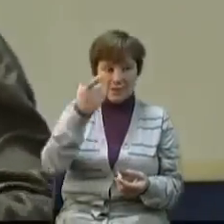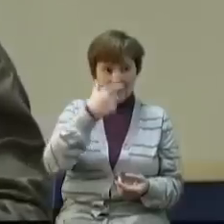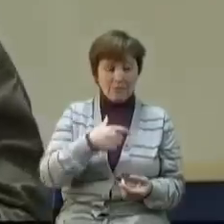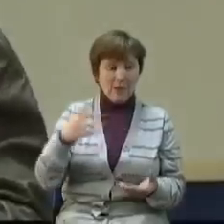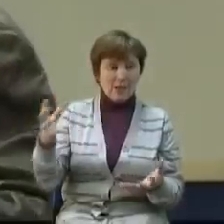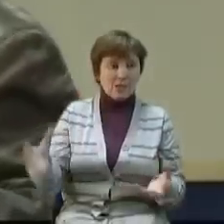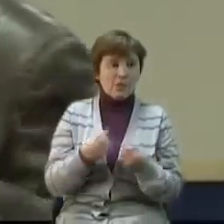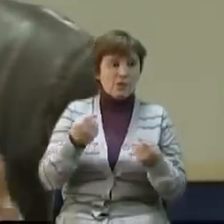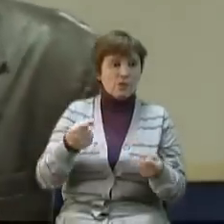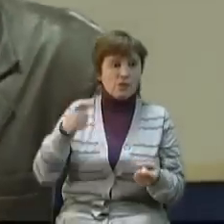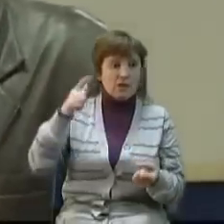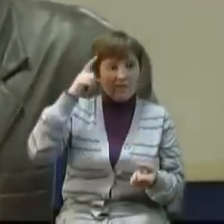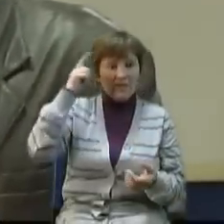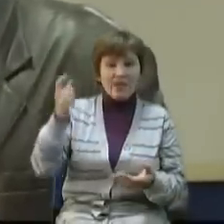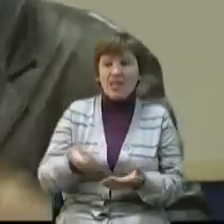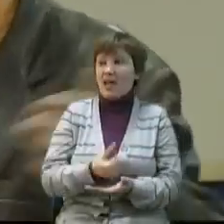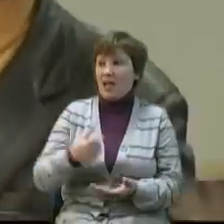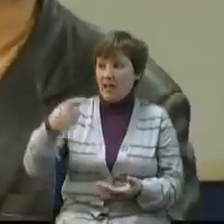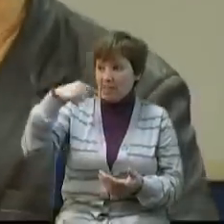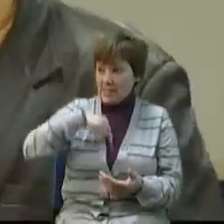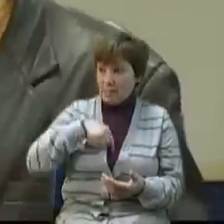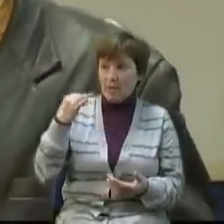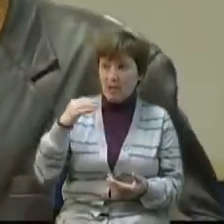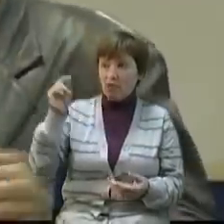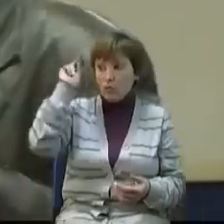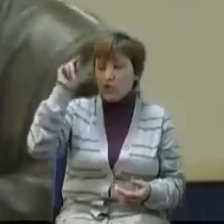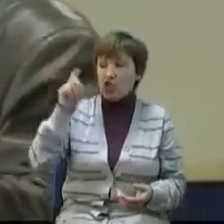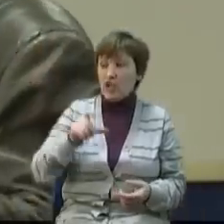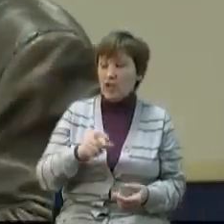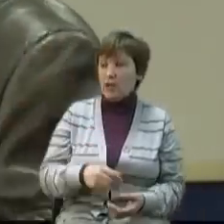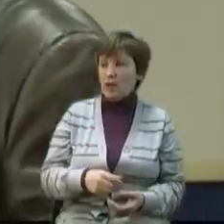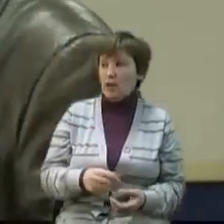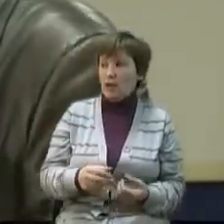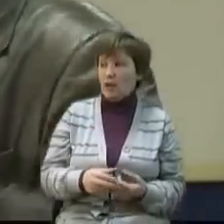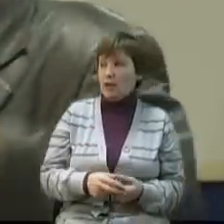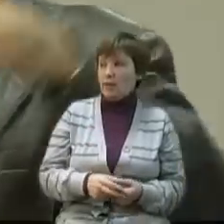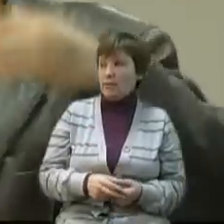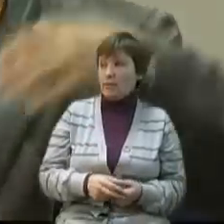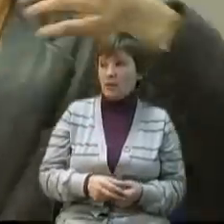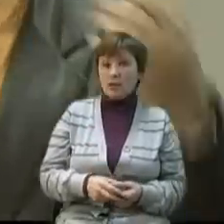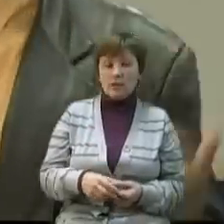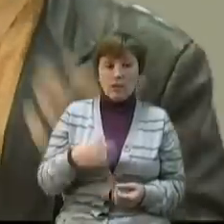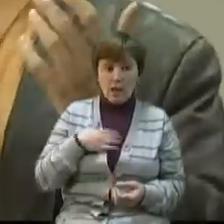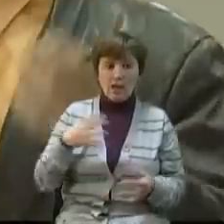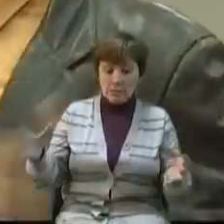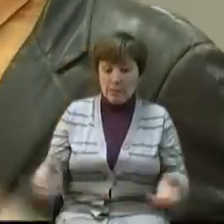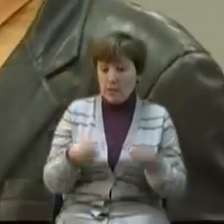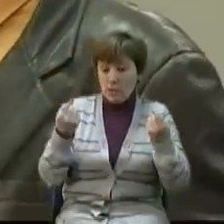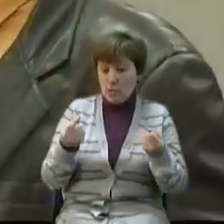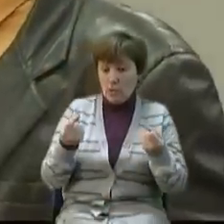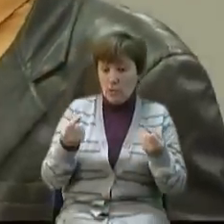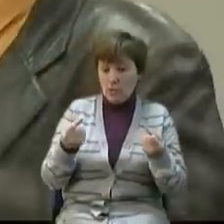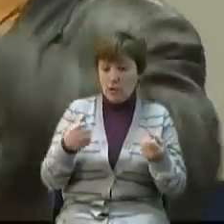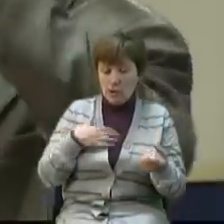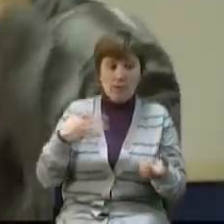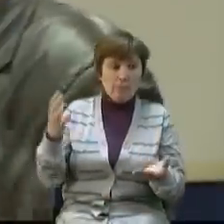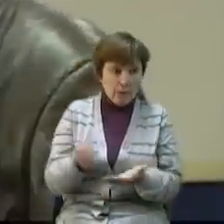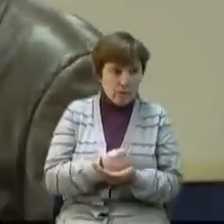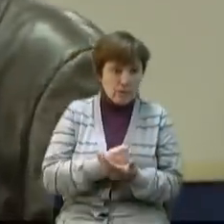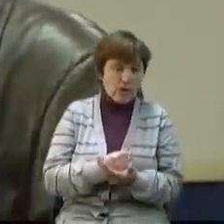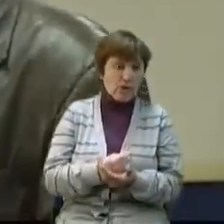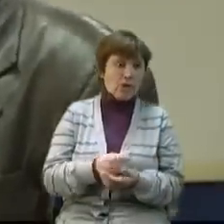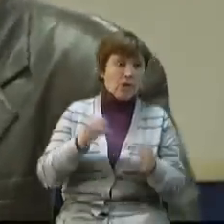мне-то делать сегодня? Я спасенный человек, или, по крайней мере, многие говорят, я пережил это спасение, Дух